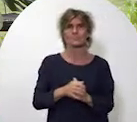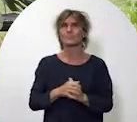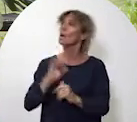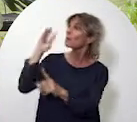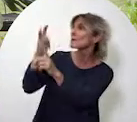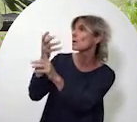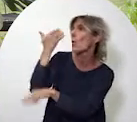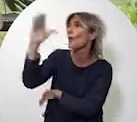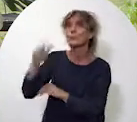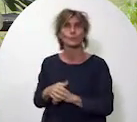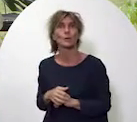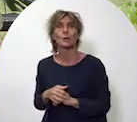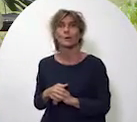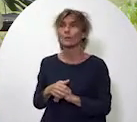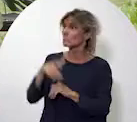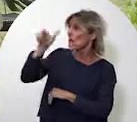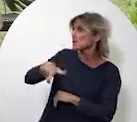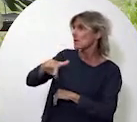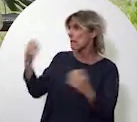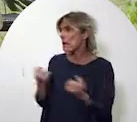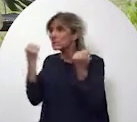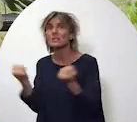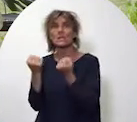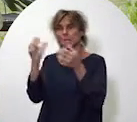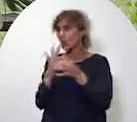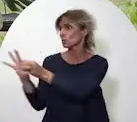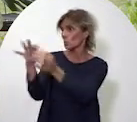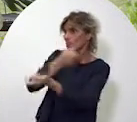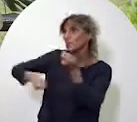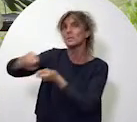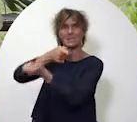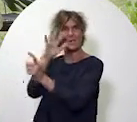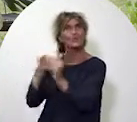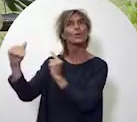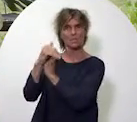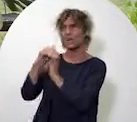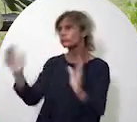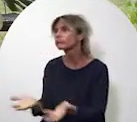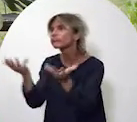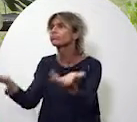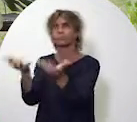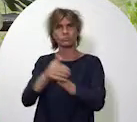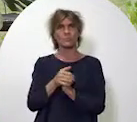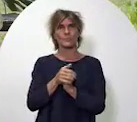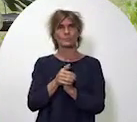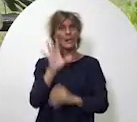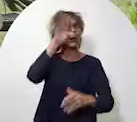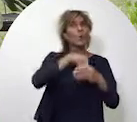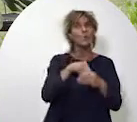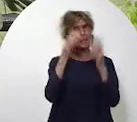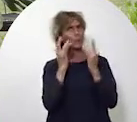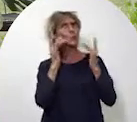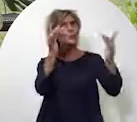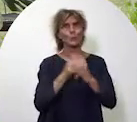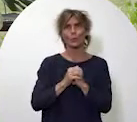ces missions ont faim en direction des acteurs de l'économie sociale et solidaire mais aussi ceux de la culture et